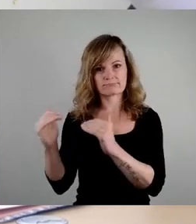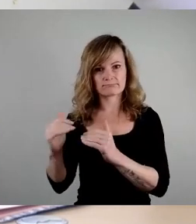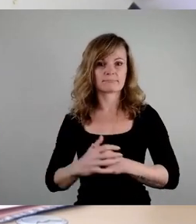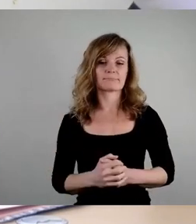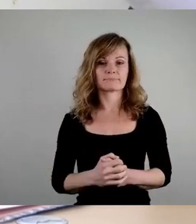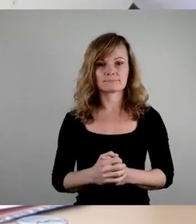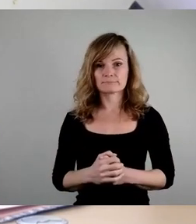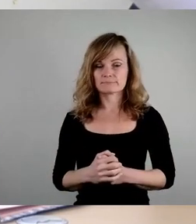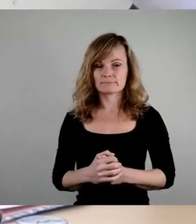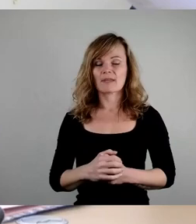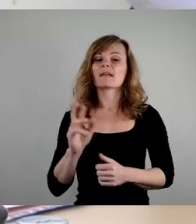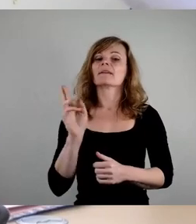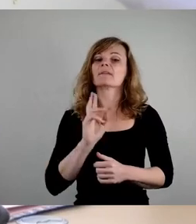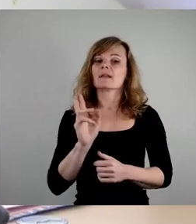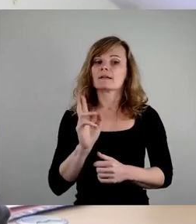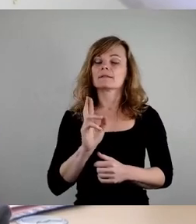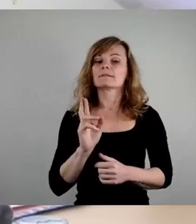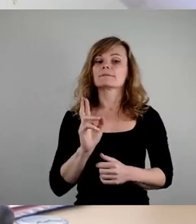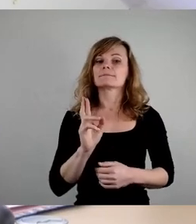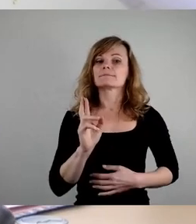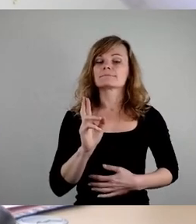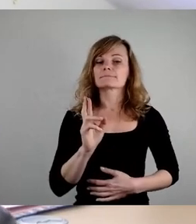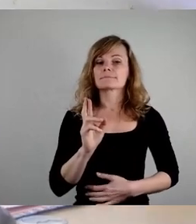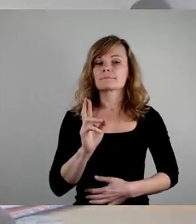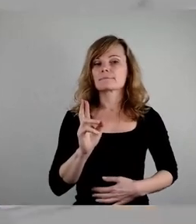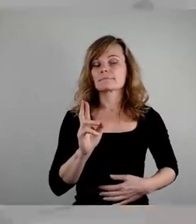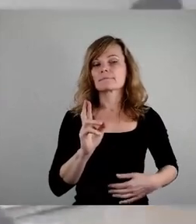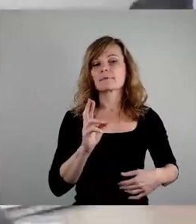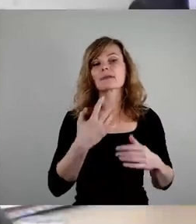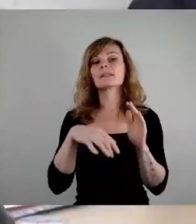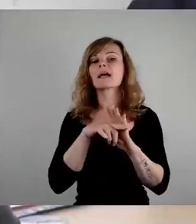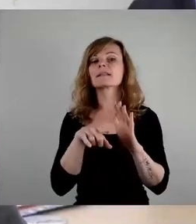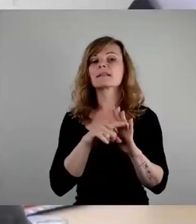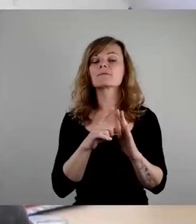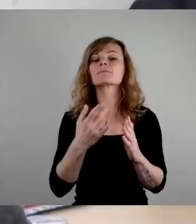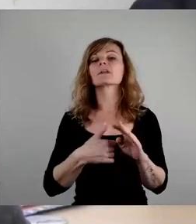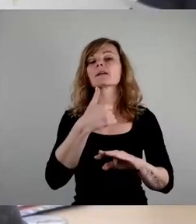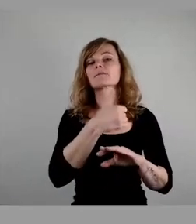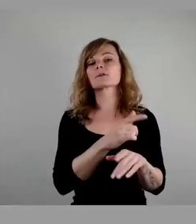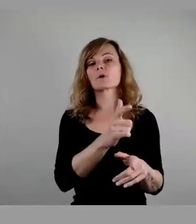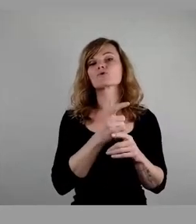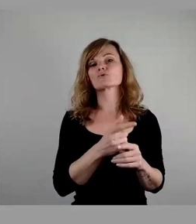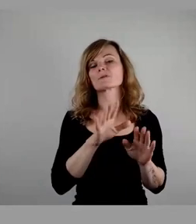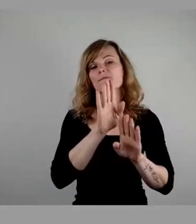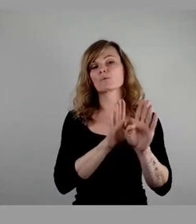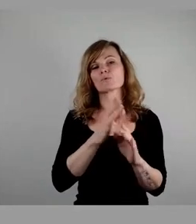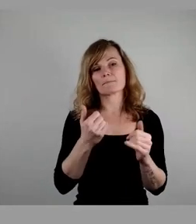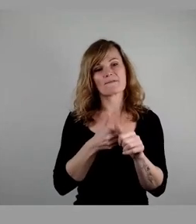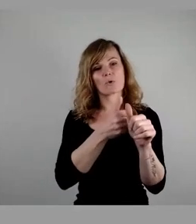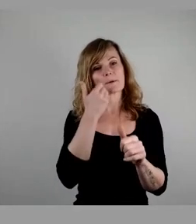So, wer dem negativen federführenden Ausschussvotum folgen möchte, den bitte ich jetzt um Stimmzeichen.